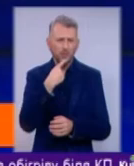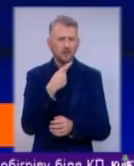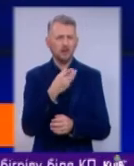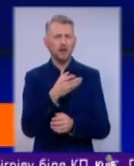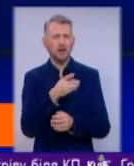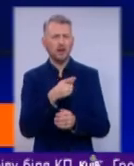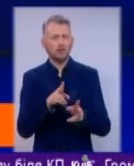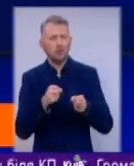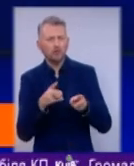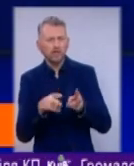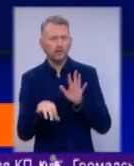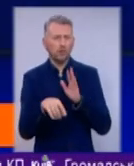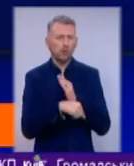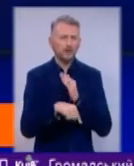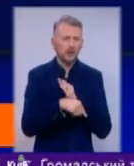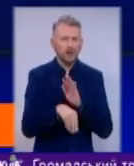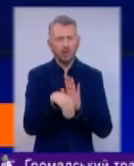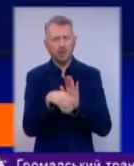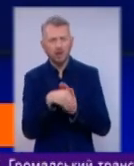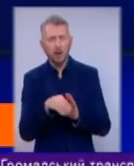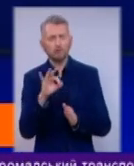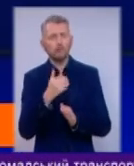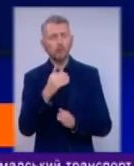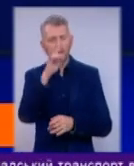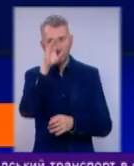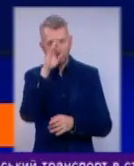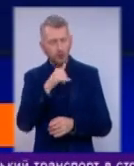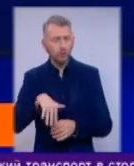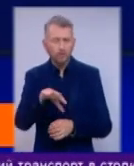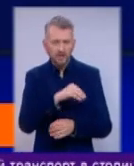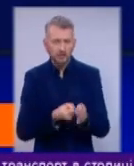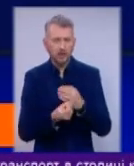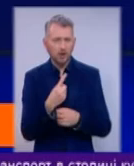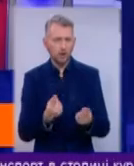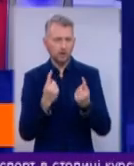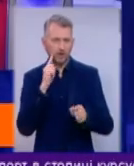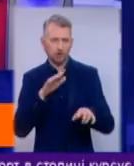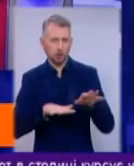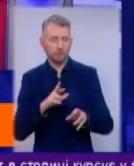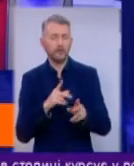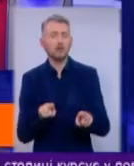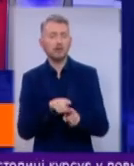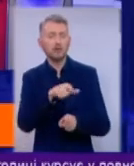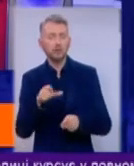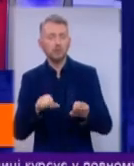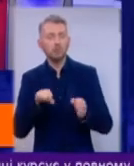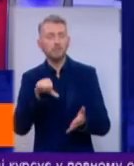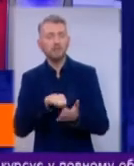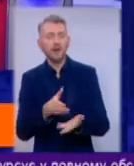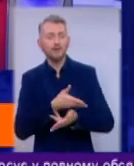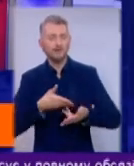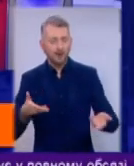або недоброчесні, але стосовно їхньої репутації у всіх виникають величезні сумніви. Як такі люди можуть представляти